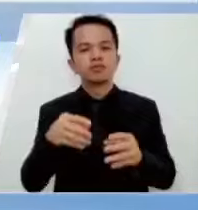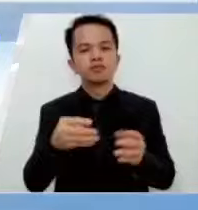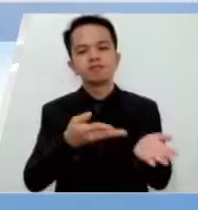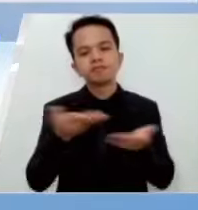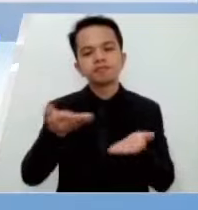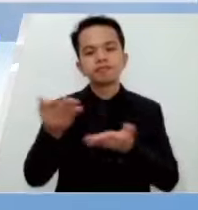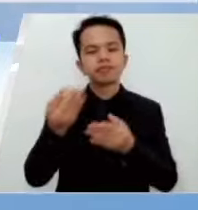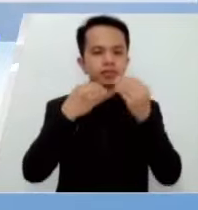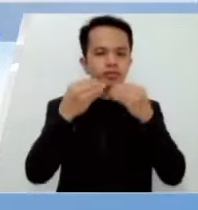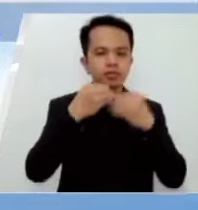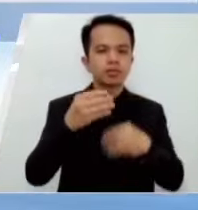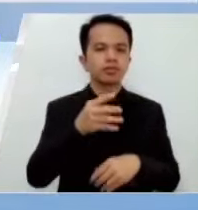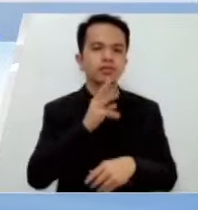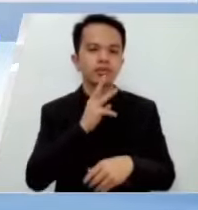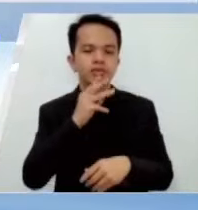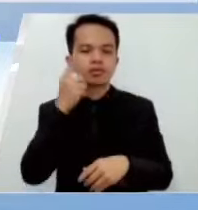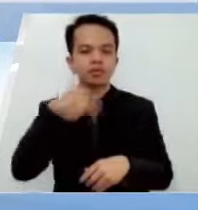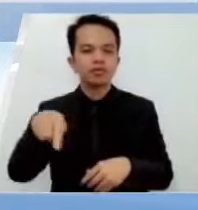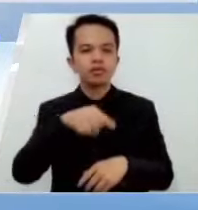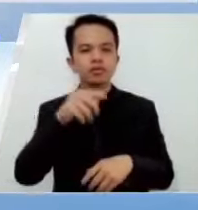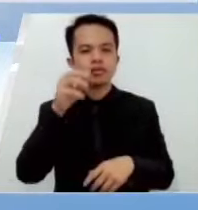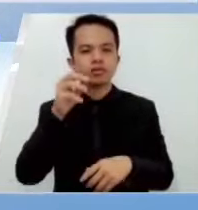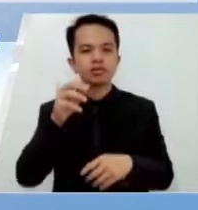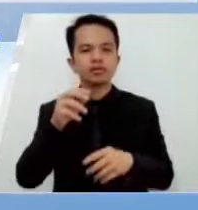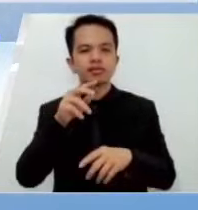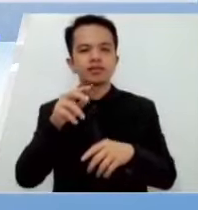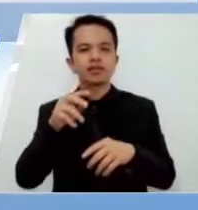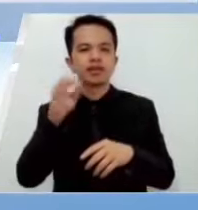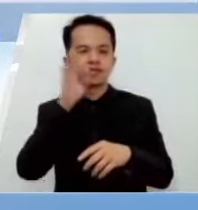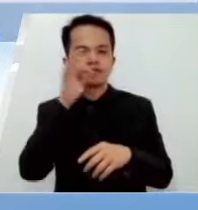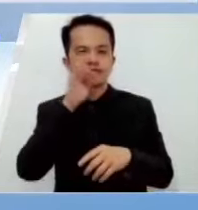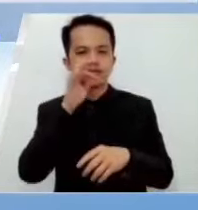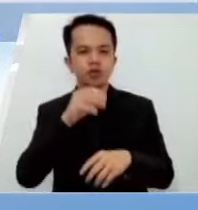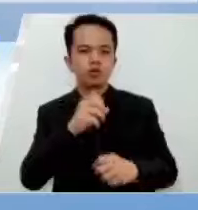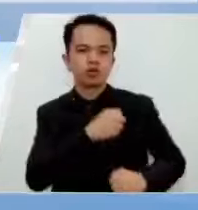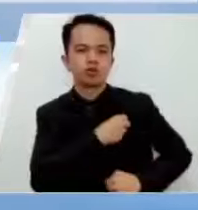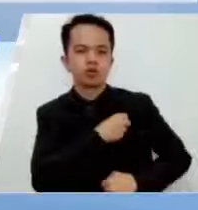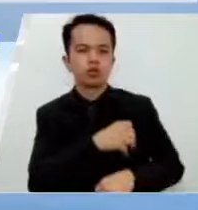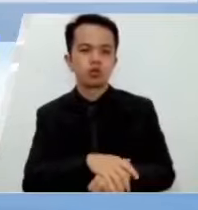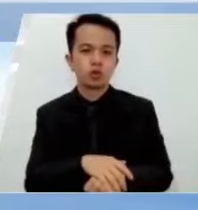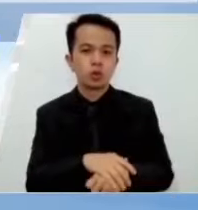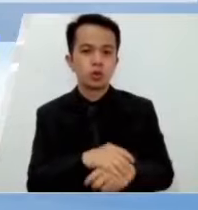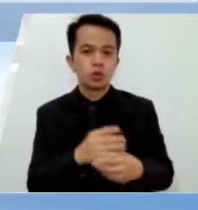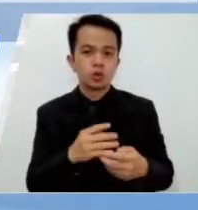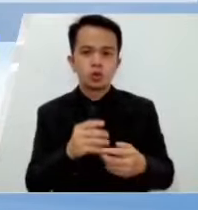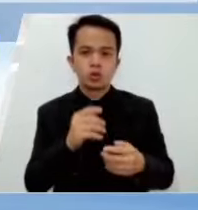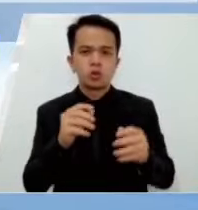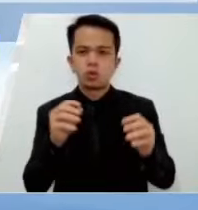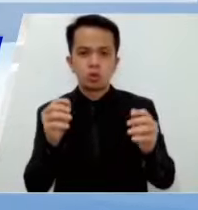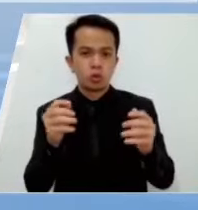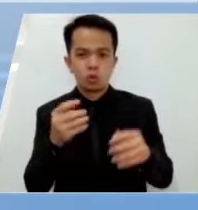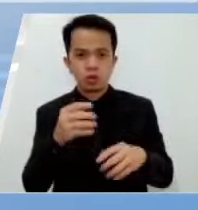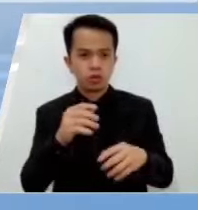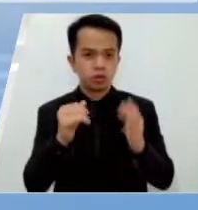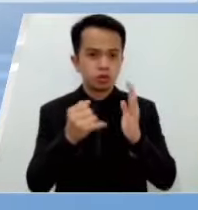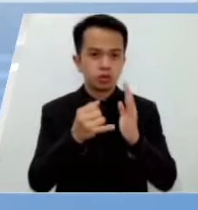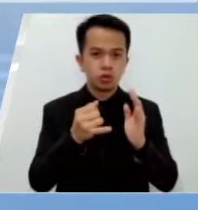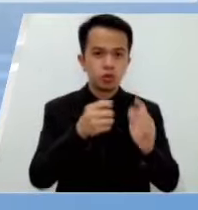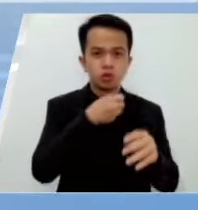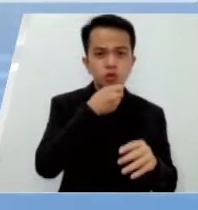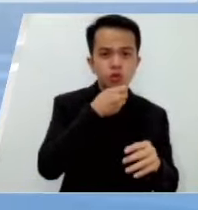mga Pilipinong sundalo sa BRP Sierra Madre. Wala rin daw dapat kasamang mga journalist. Sabi ng National